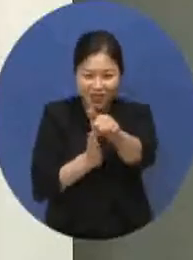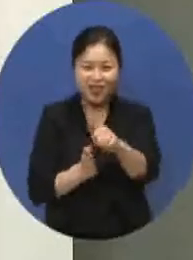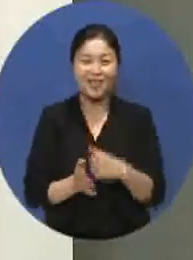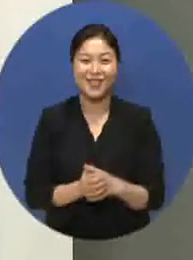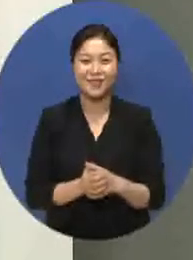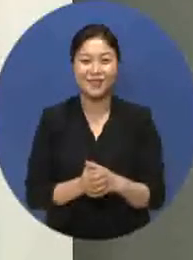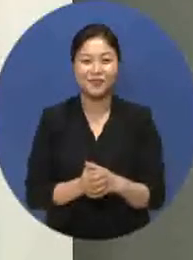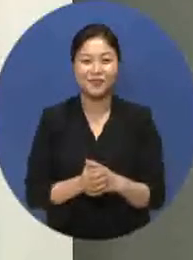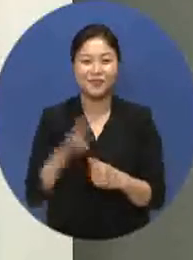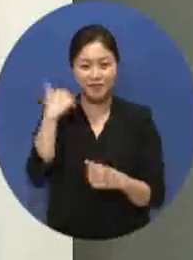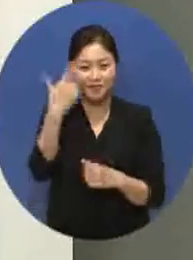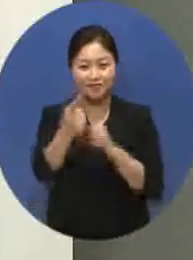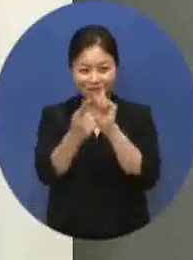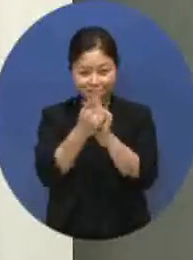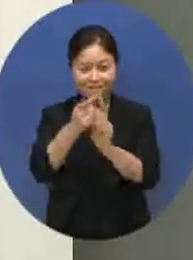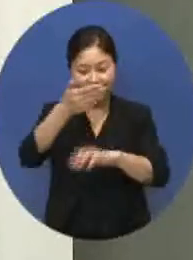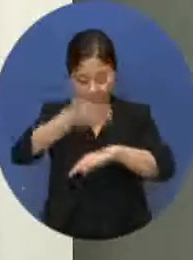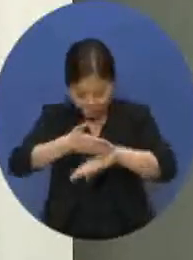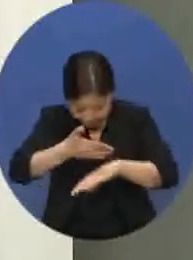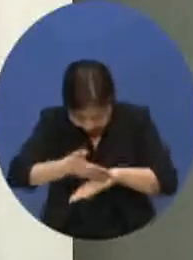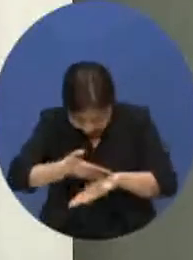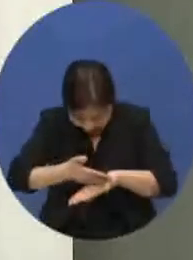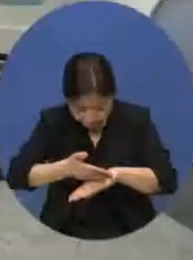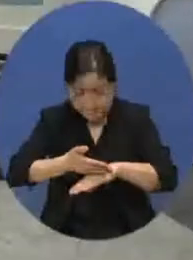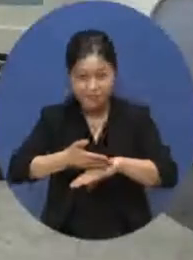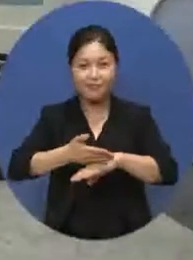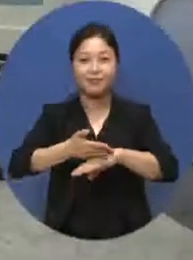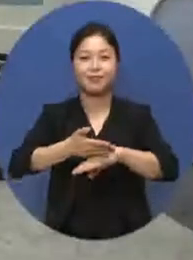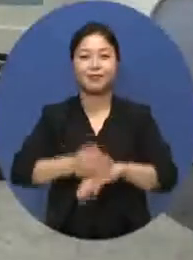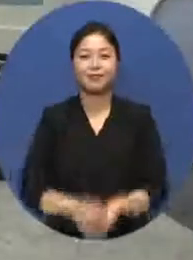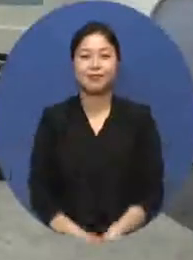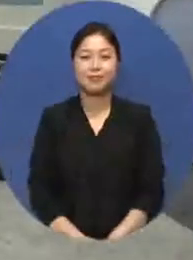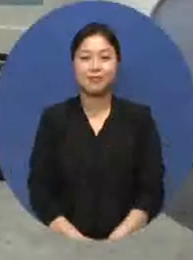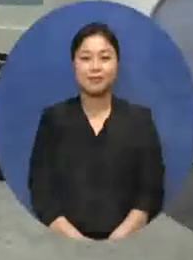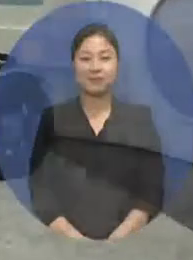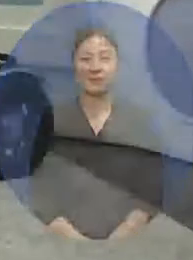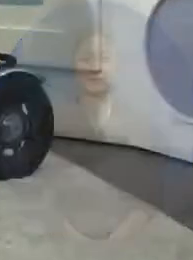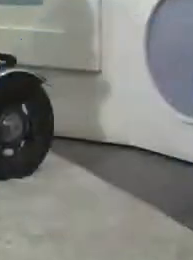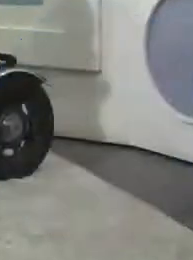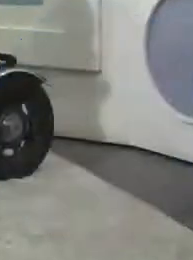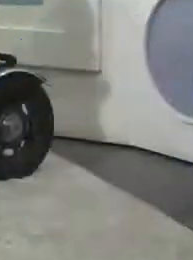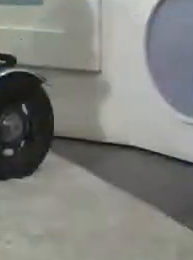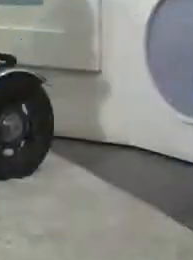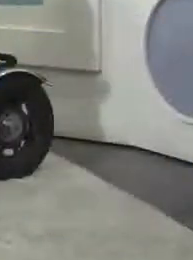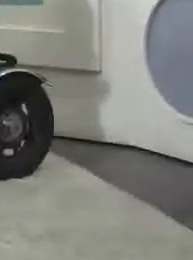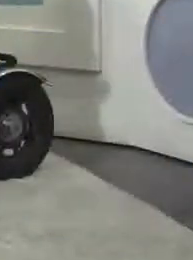다음 시간에 뵙겠습니다. 감사합니다. 고맙습니다. 감사합니다.